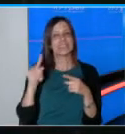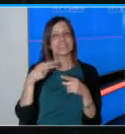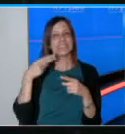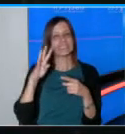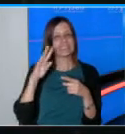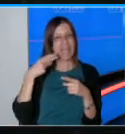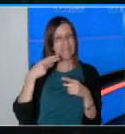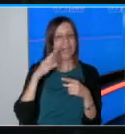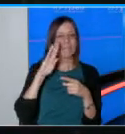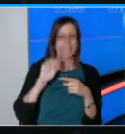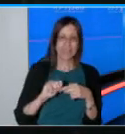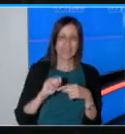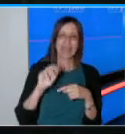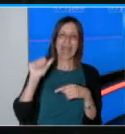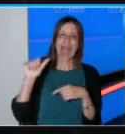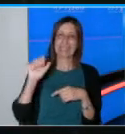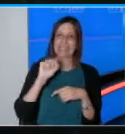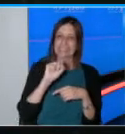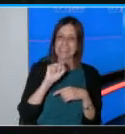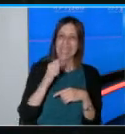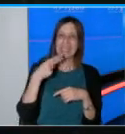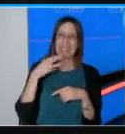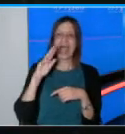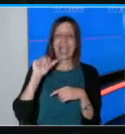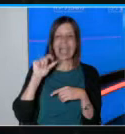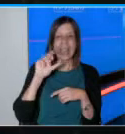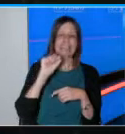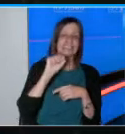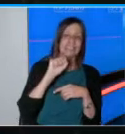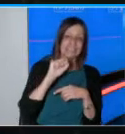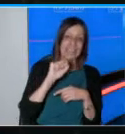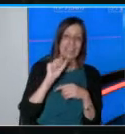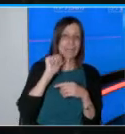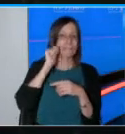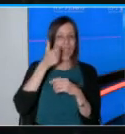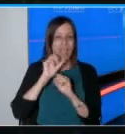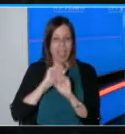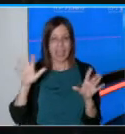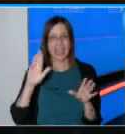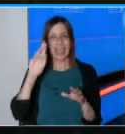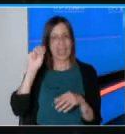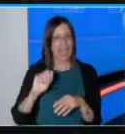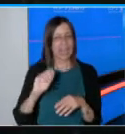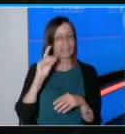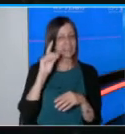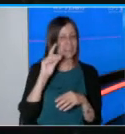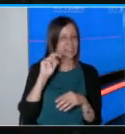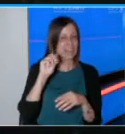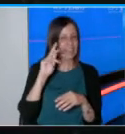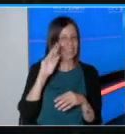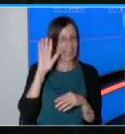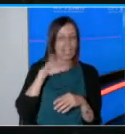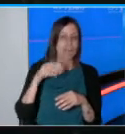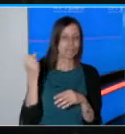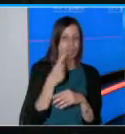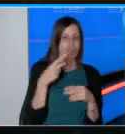בן, אריק סיני, אראל סקאט יוצא מחר. רן דנקר גם יוצא בשבועות